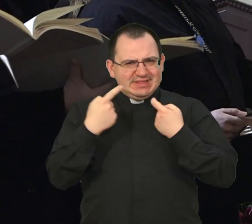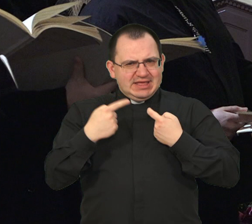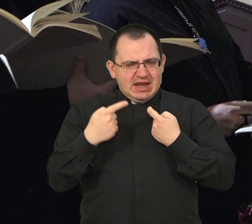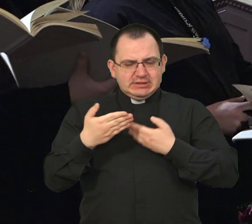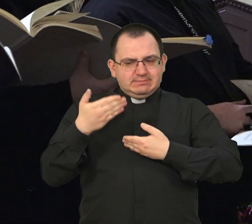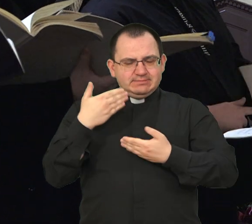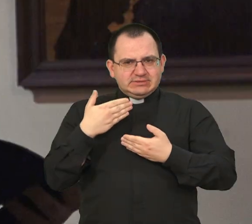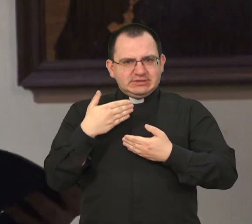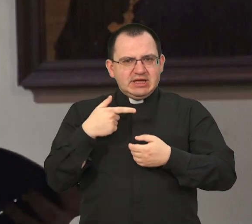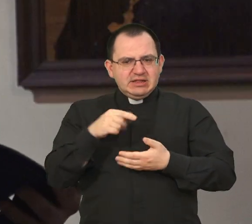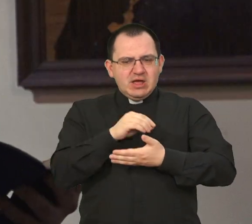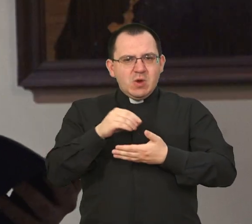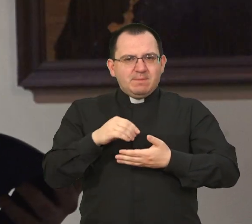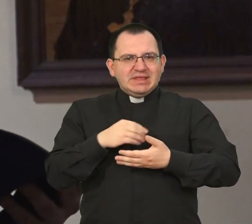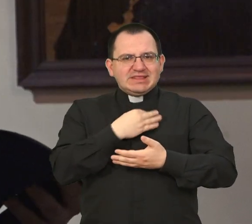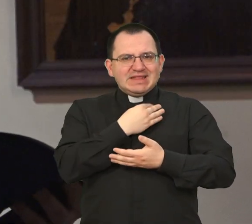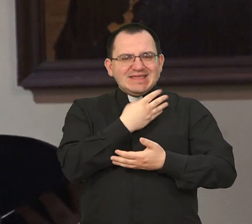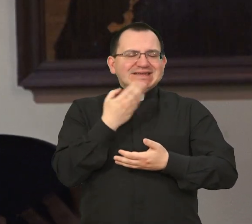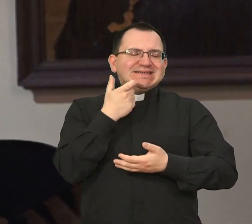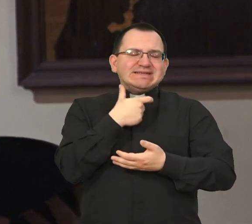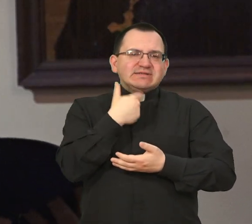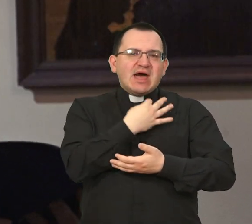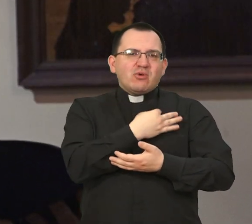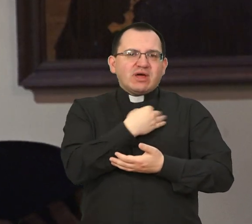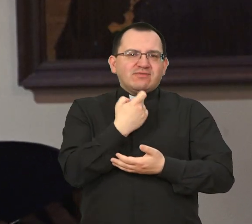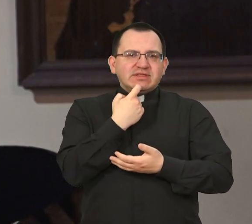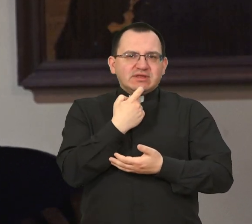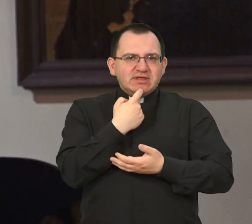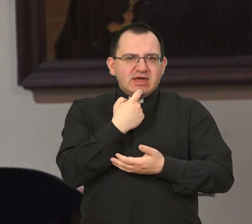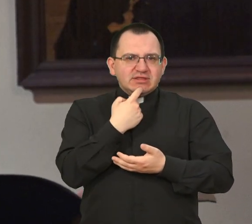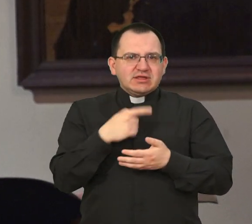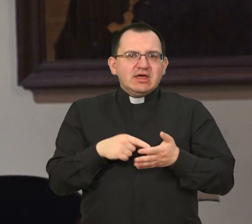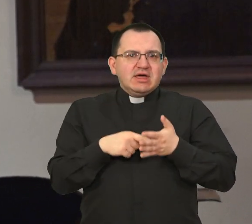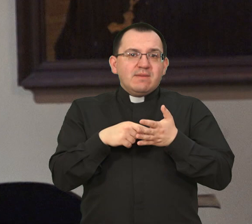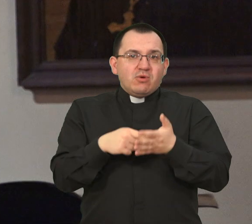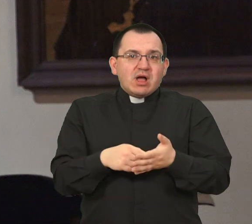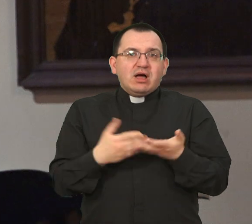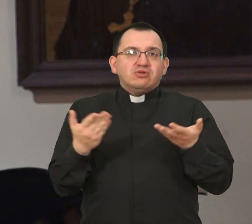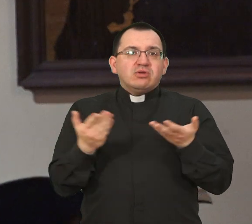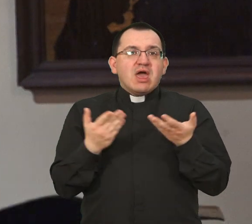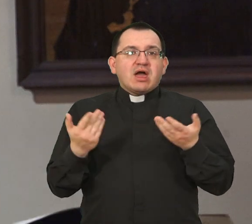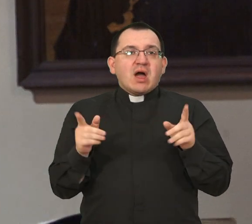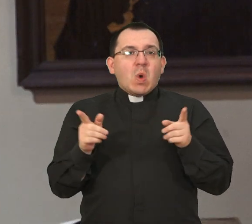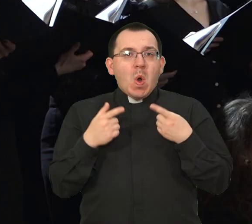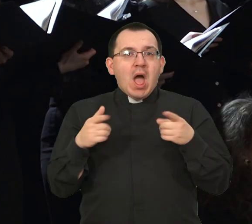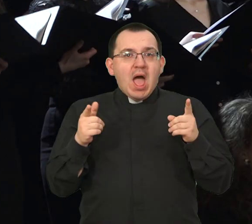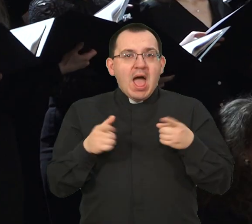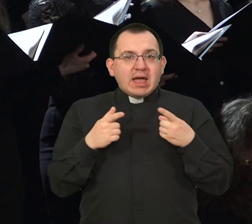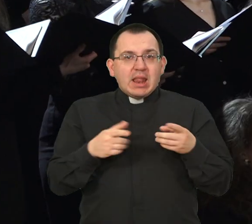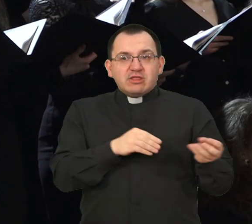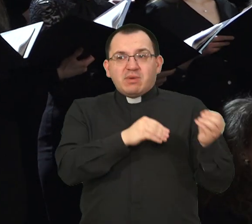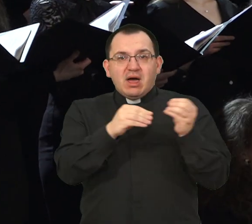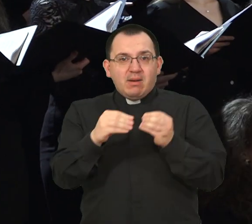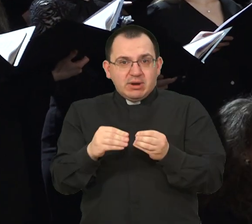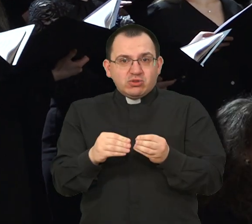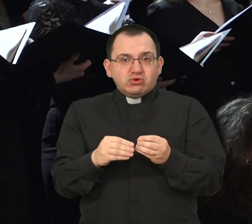starohrvatskom jeziku te sadrži elemente hrvatske tradicionalne pučke crkvene glazbe pretočene u monumentalno djelo